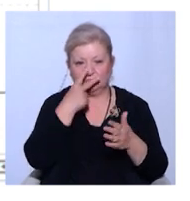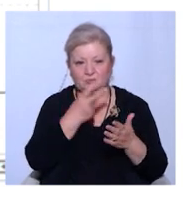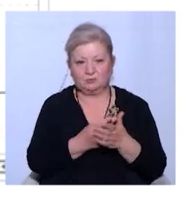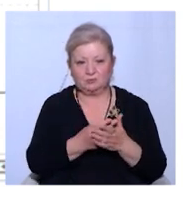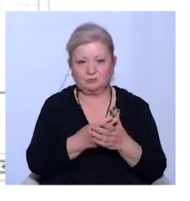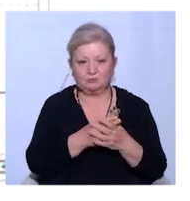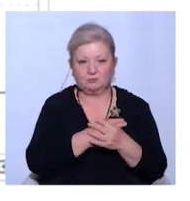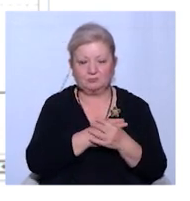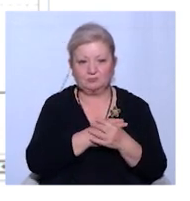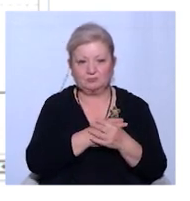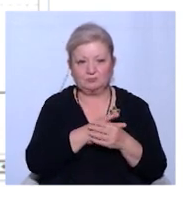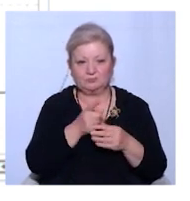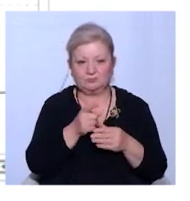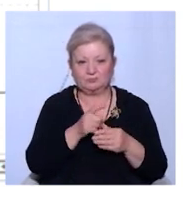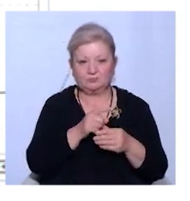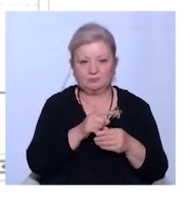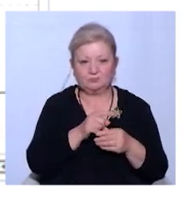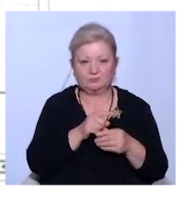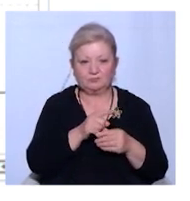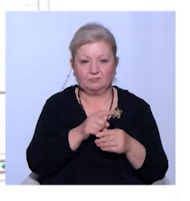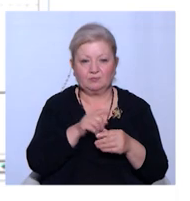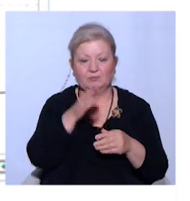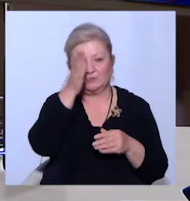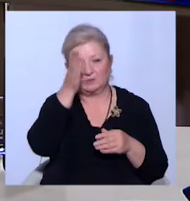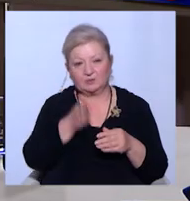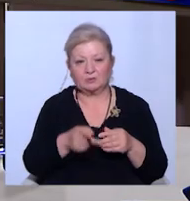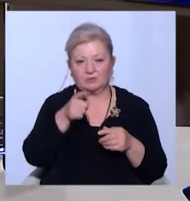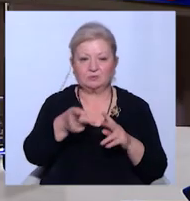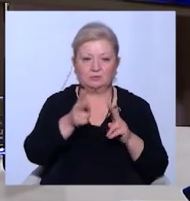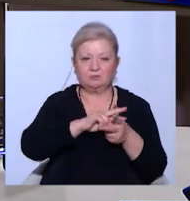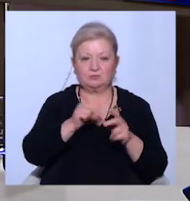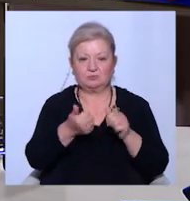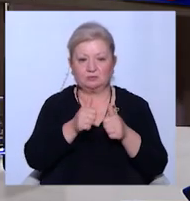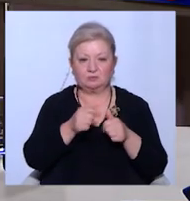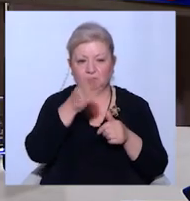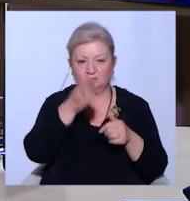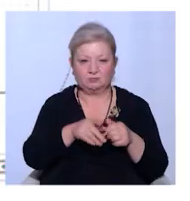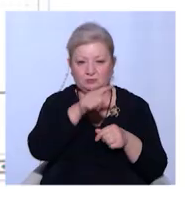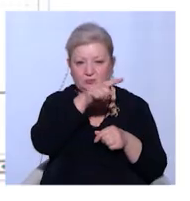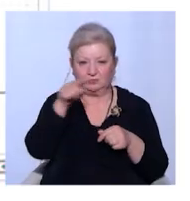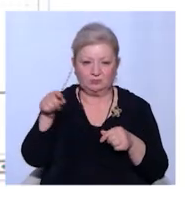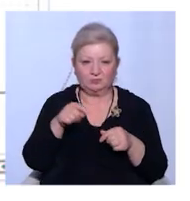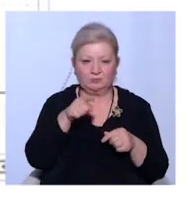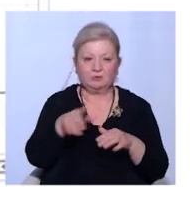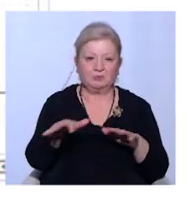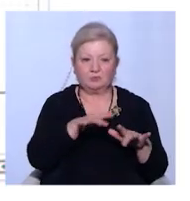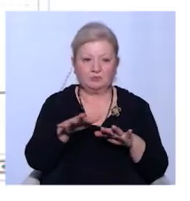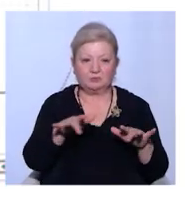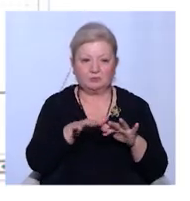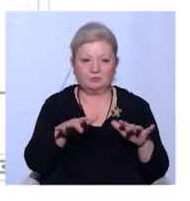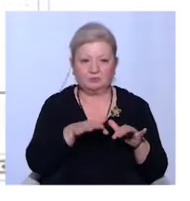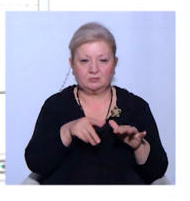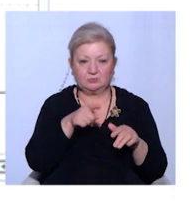კოორდინატი, როგორ იცვლება, და ვერტიკალური მდგენელის კოორდინატი. ავმოძრაოთ ახლა აი წერტილი.